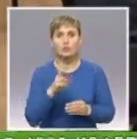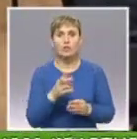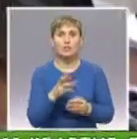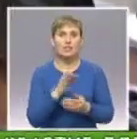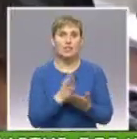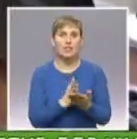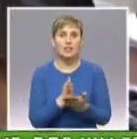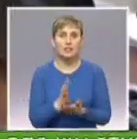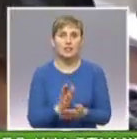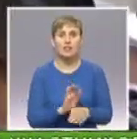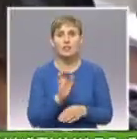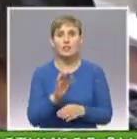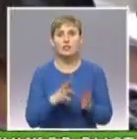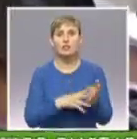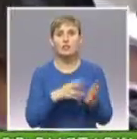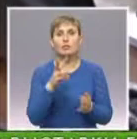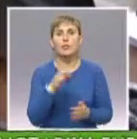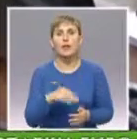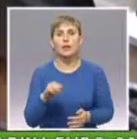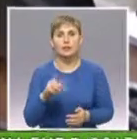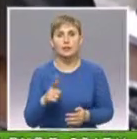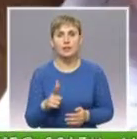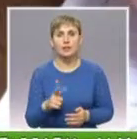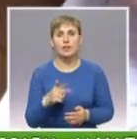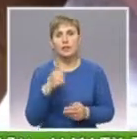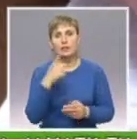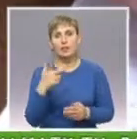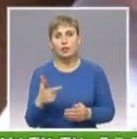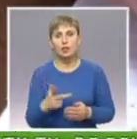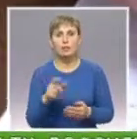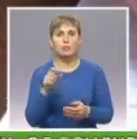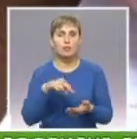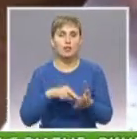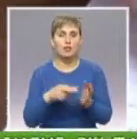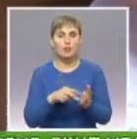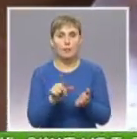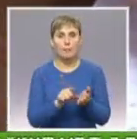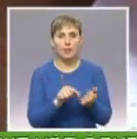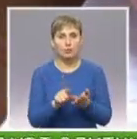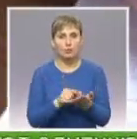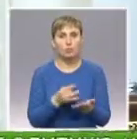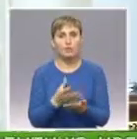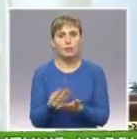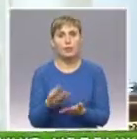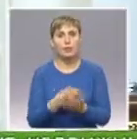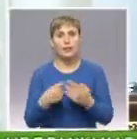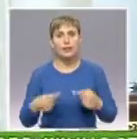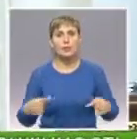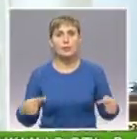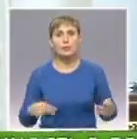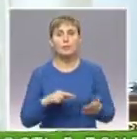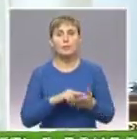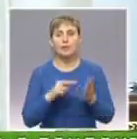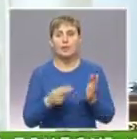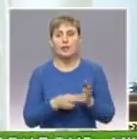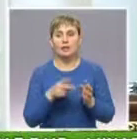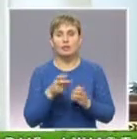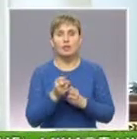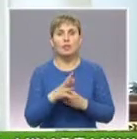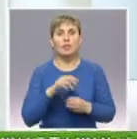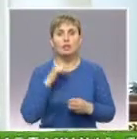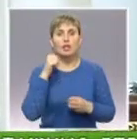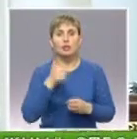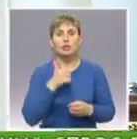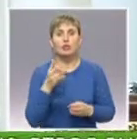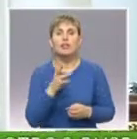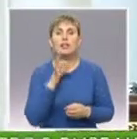сферу выделено свыше 9 миллиардов тенге, треть из которых предназначены на пособия и выплаты. При планировании бюджета на 2015 год